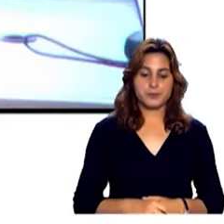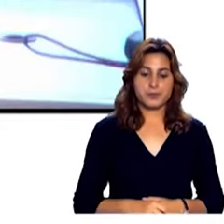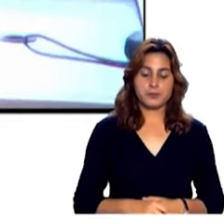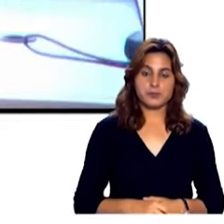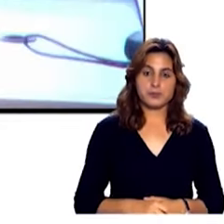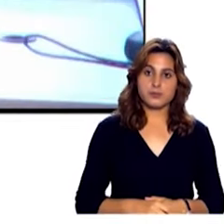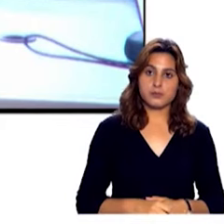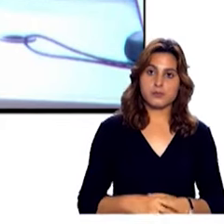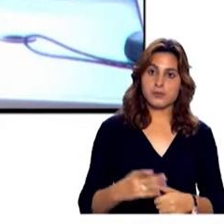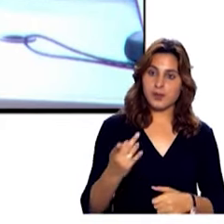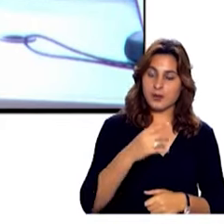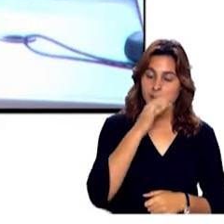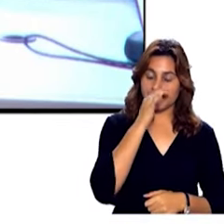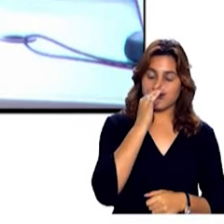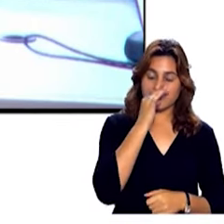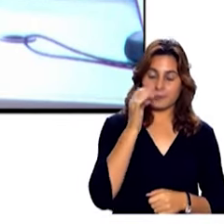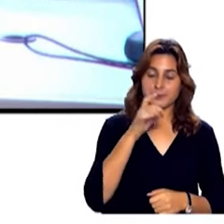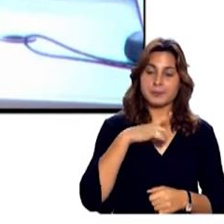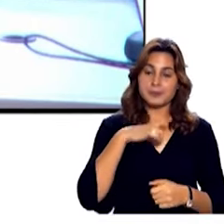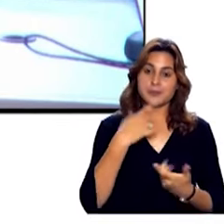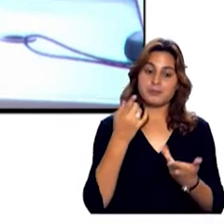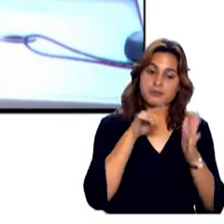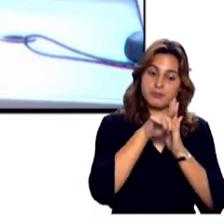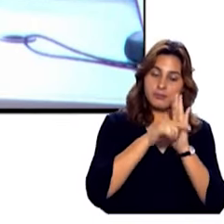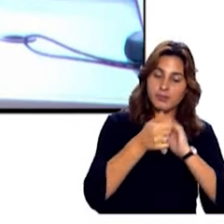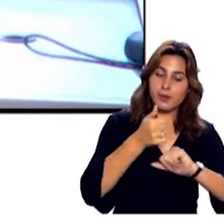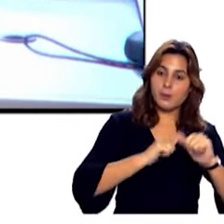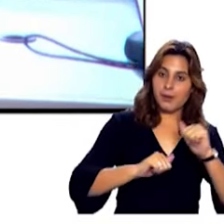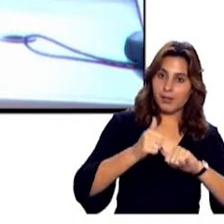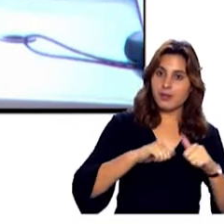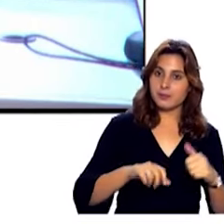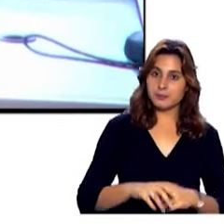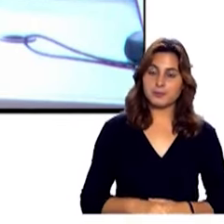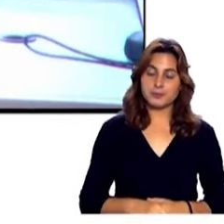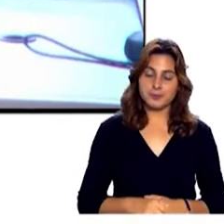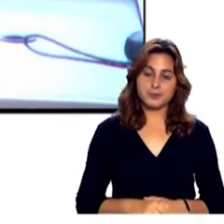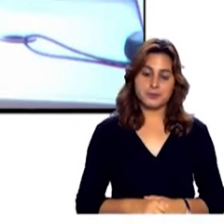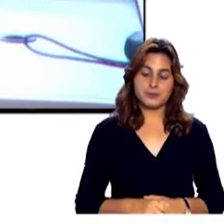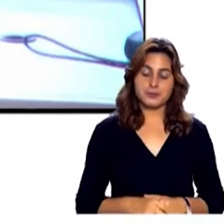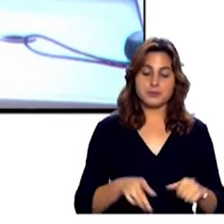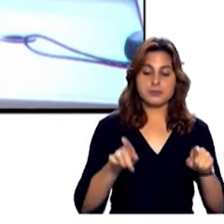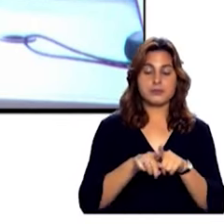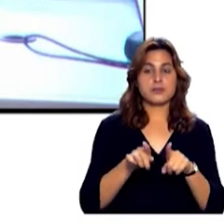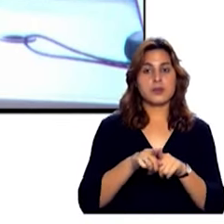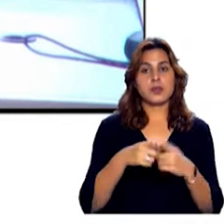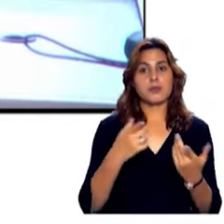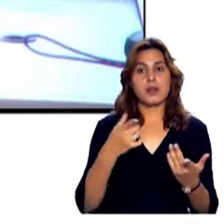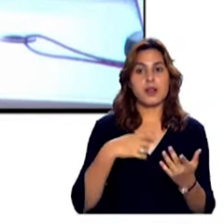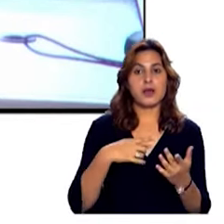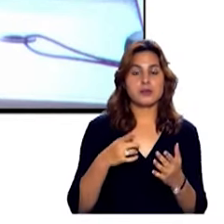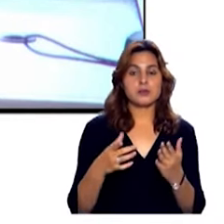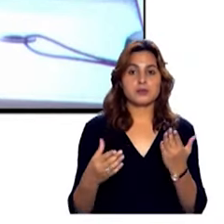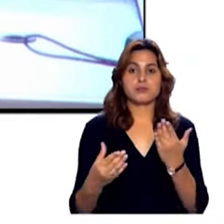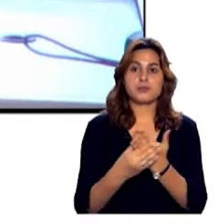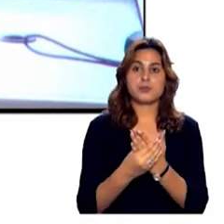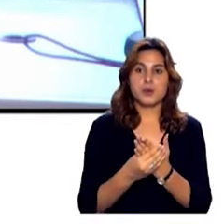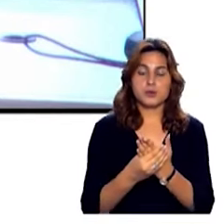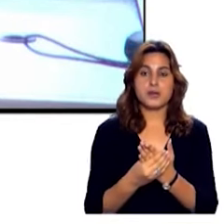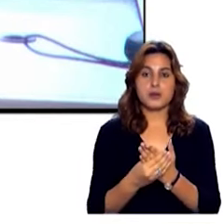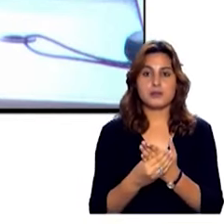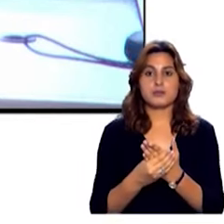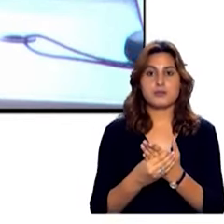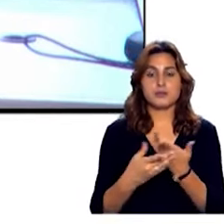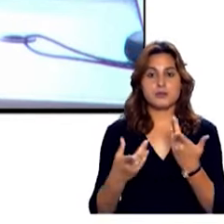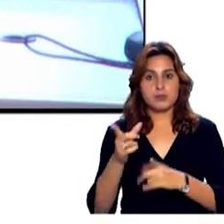alors Plus précisément sur la question Du filtrage des pourvoi à la cour de cassation Il faut comprendre que ce n'est pas une question purement